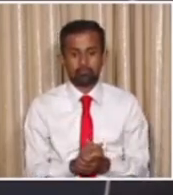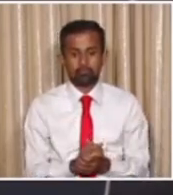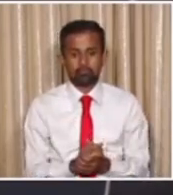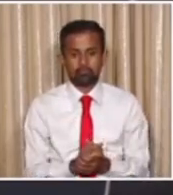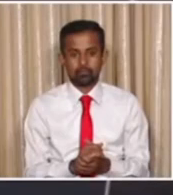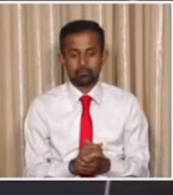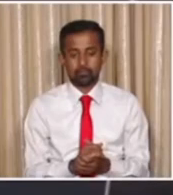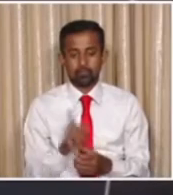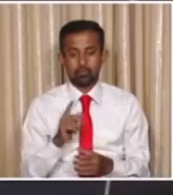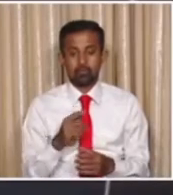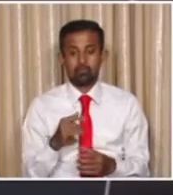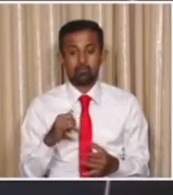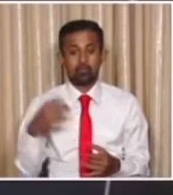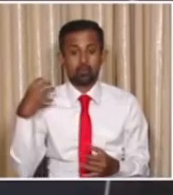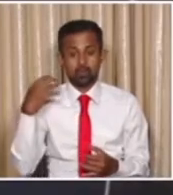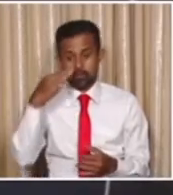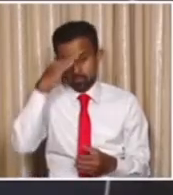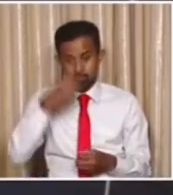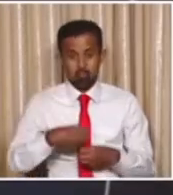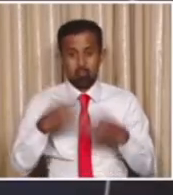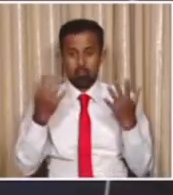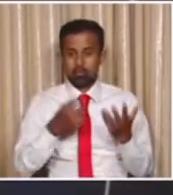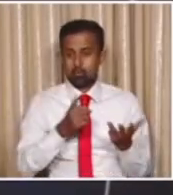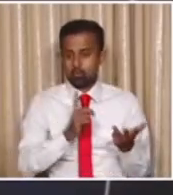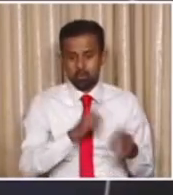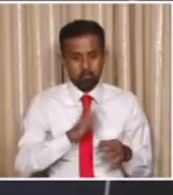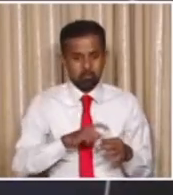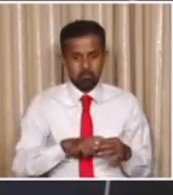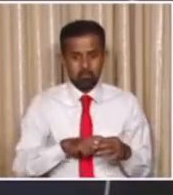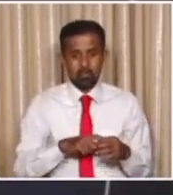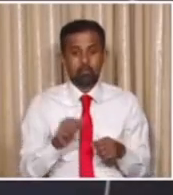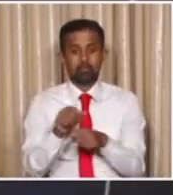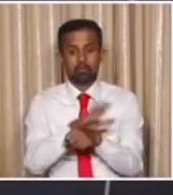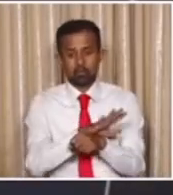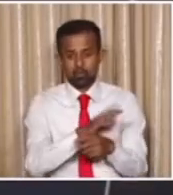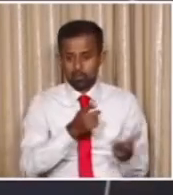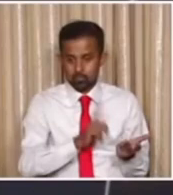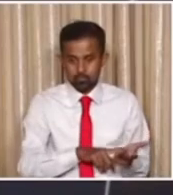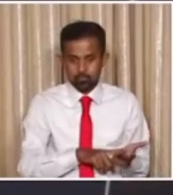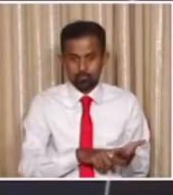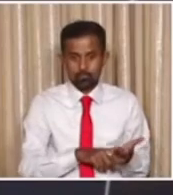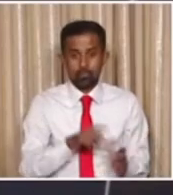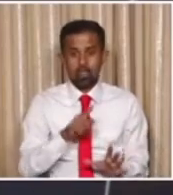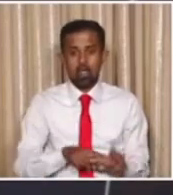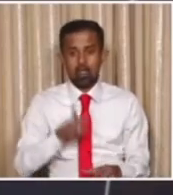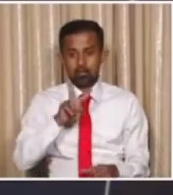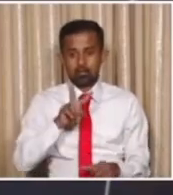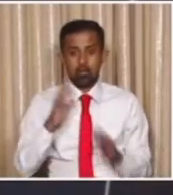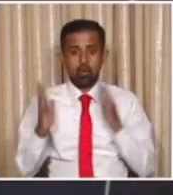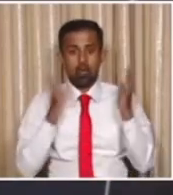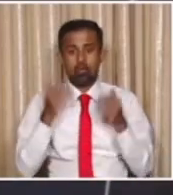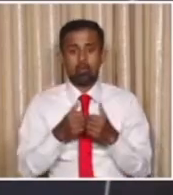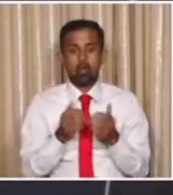එක හේතුවක් ආව සහරන් ප්‍රහාරයෙන් යම් බලපෑමක් සිද්ධ වුණා. ඊට පස්සේ COVID-19 අවුරුදු දෙකක් තිස්සේ ලෝකයේ අපි